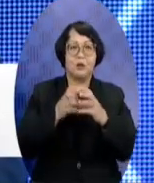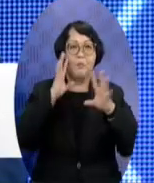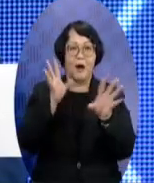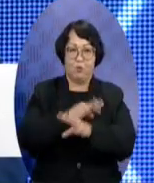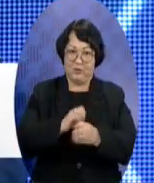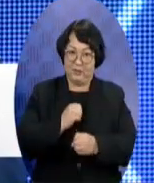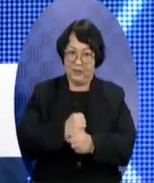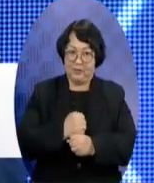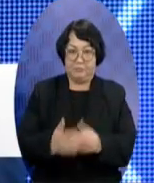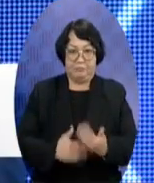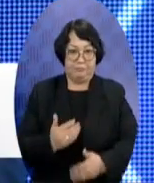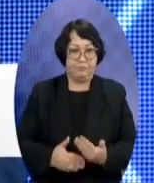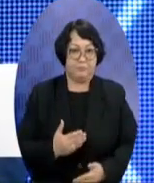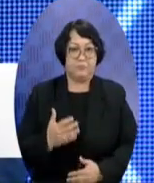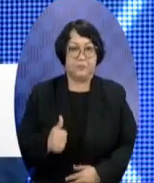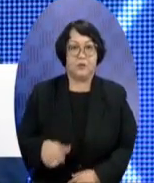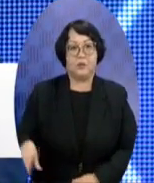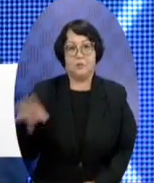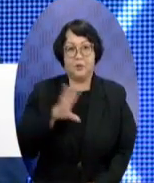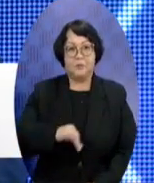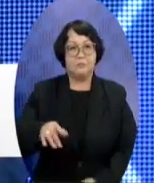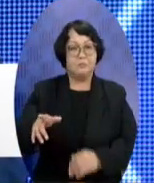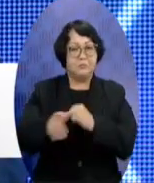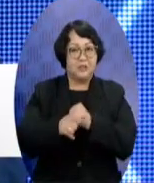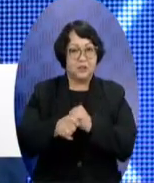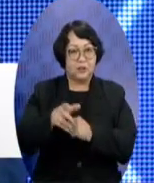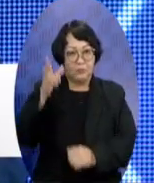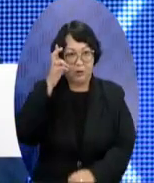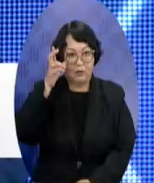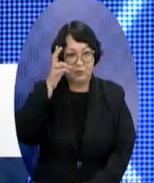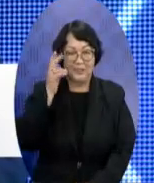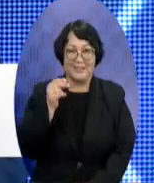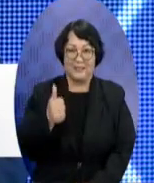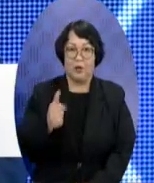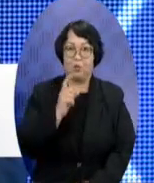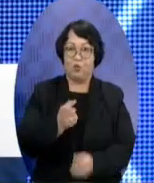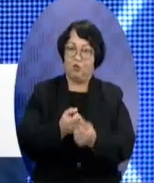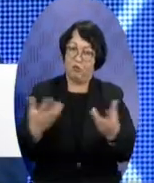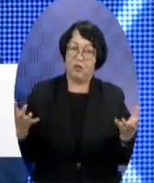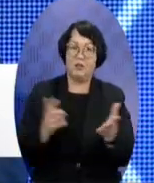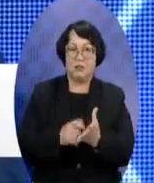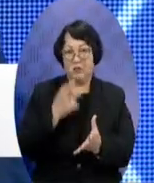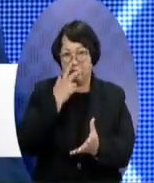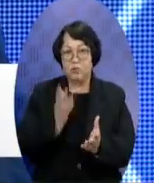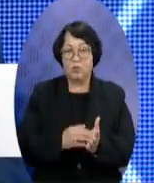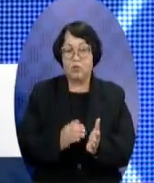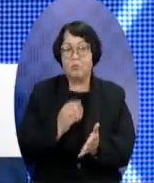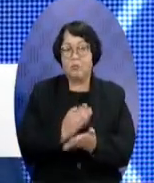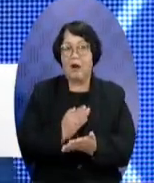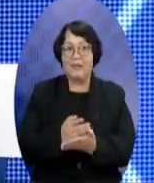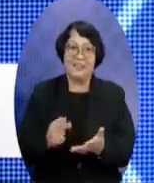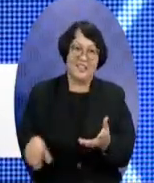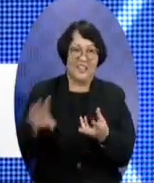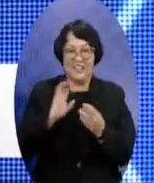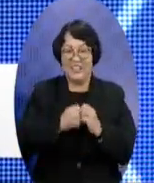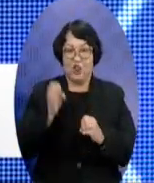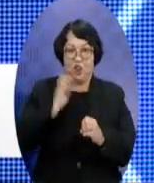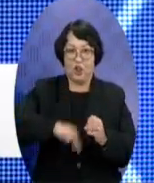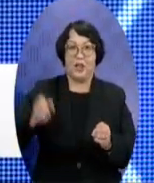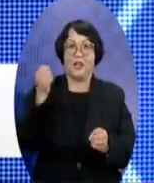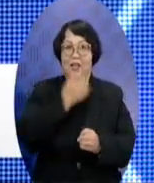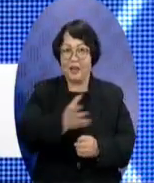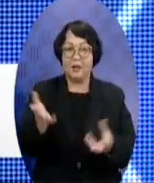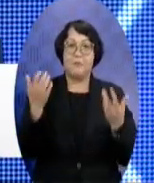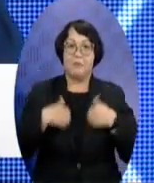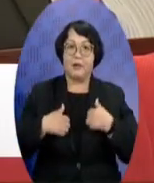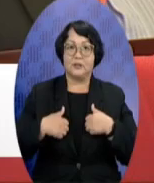эхэлсэн. Бидний өнөөдөр мэрэгжлийн болсон хүчин төлөвлөж байна. Энэ бүхний хандлагыг хэрэгжүүлэхэд эрхэм хүндэт багш нар